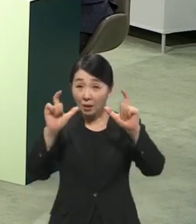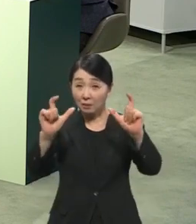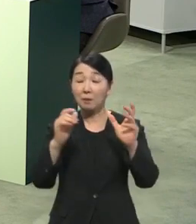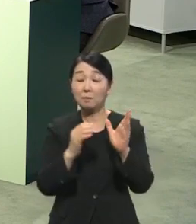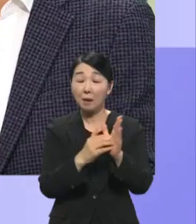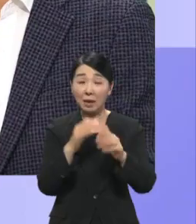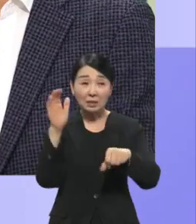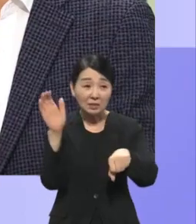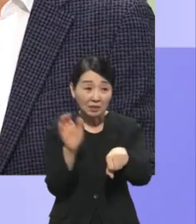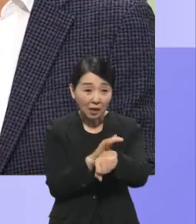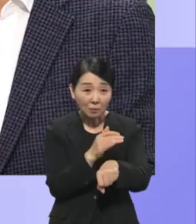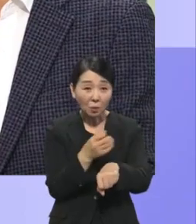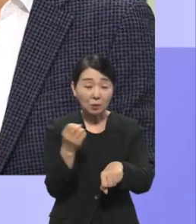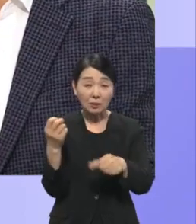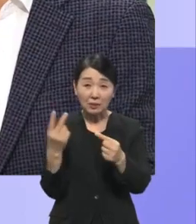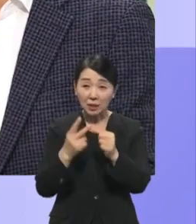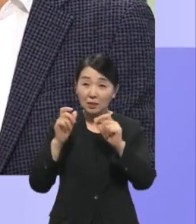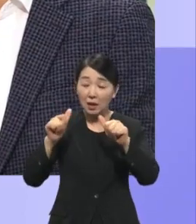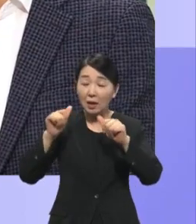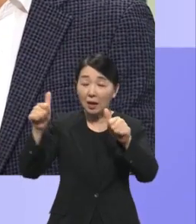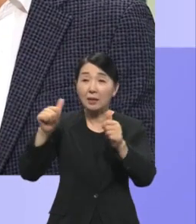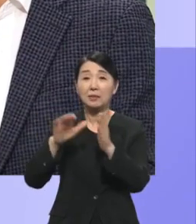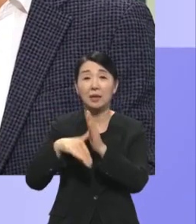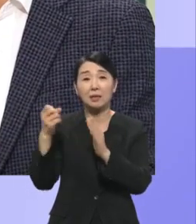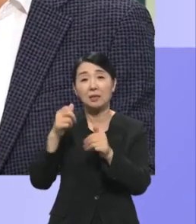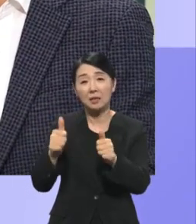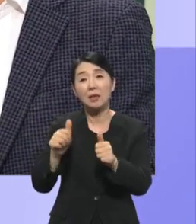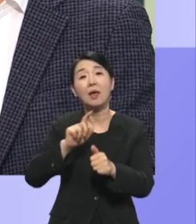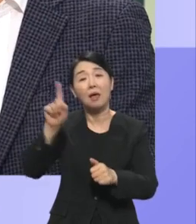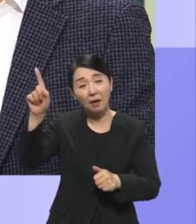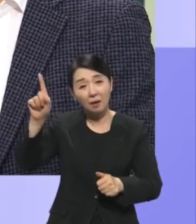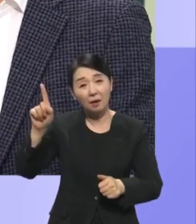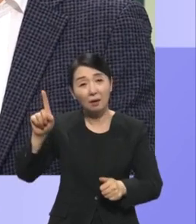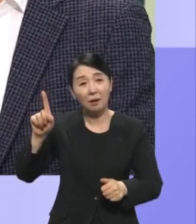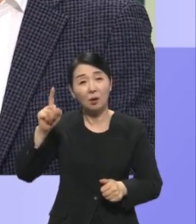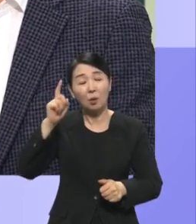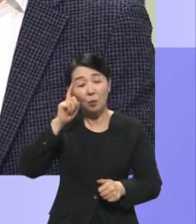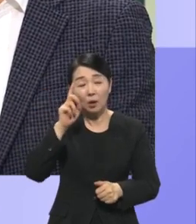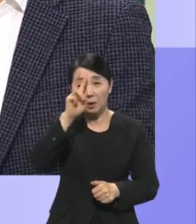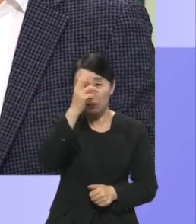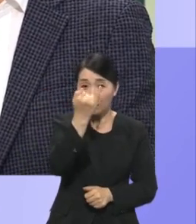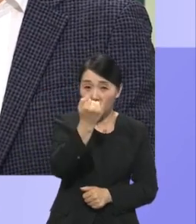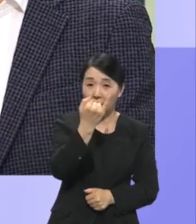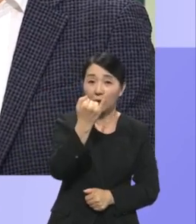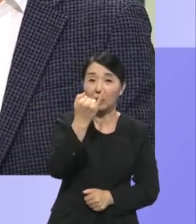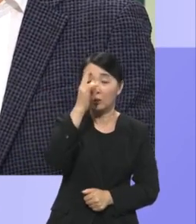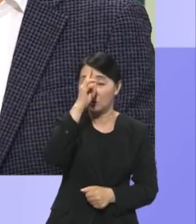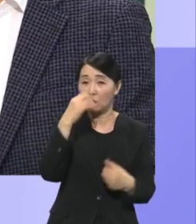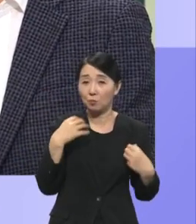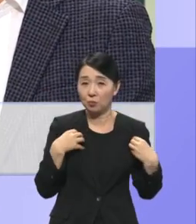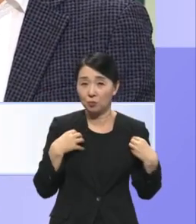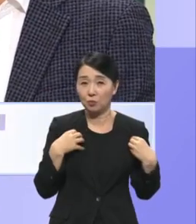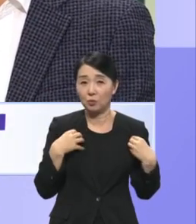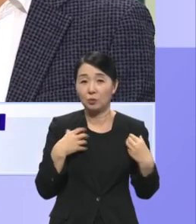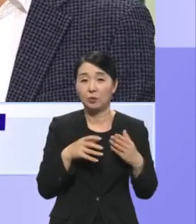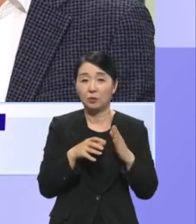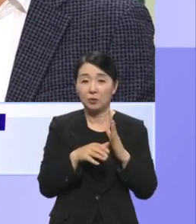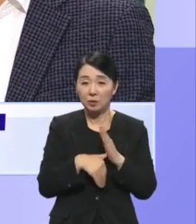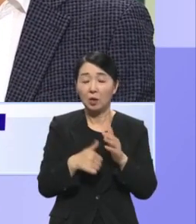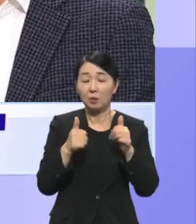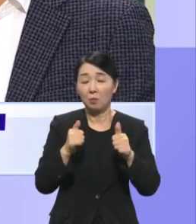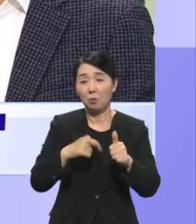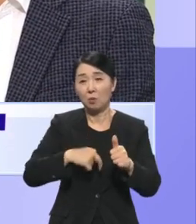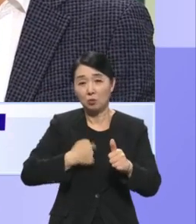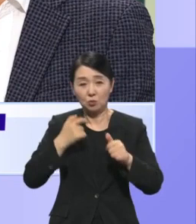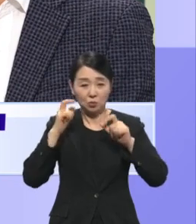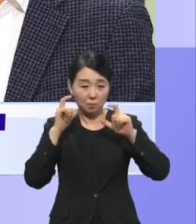문재인 정부 때도 5년 동안에 재심을 대부분의 스스로 재심을 얼마나 많이 했습니까 박근혜 정부 때 그 이전에 뭐 정부 때 법원 스스로가